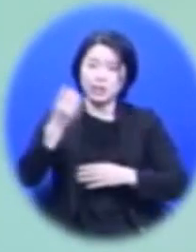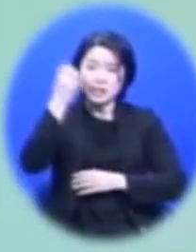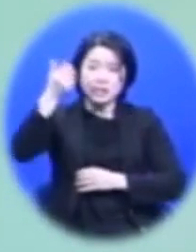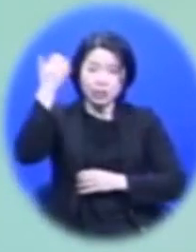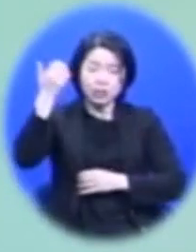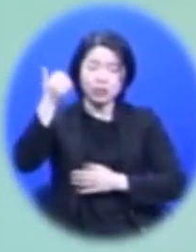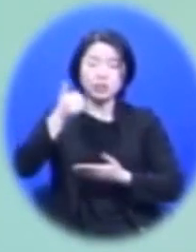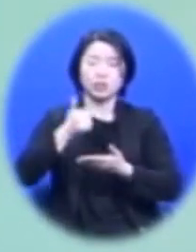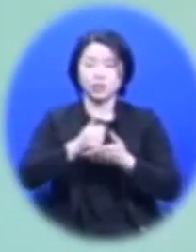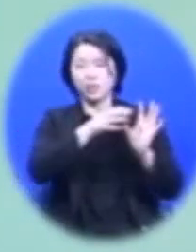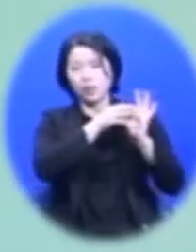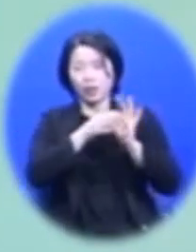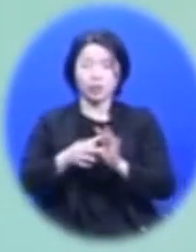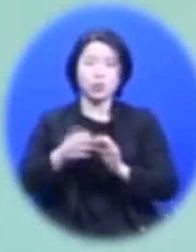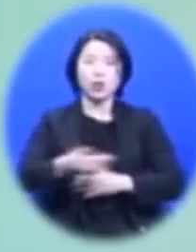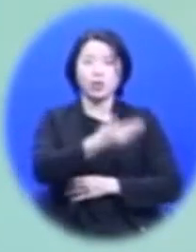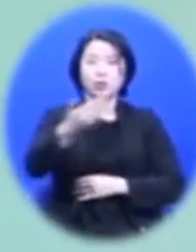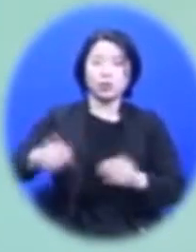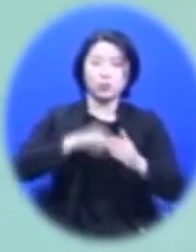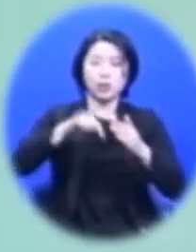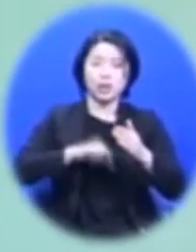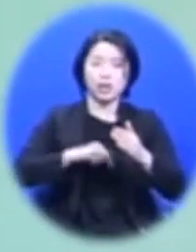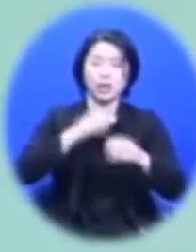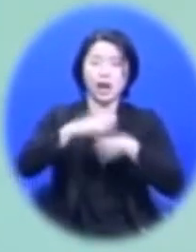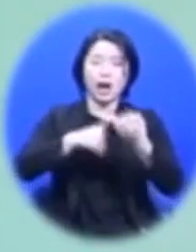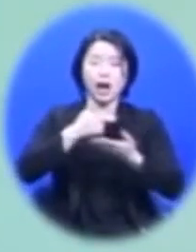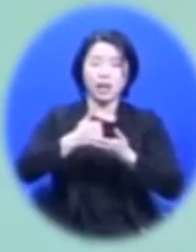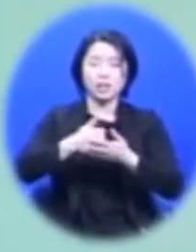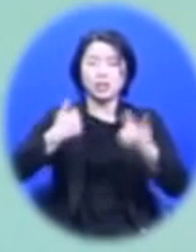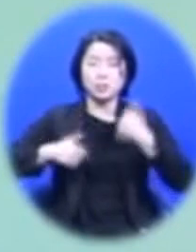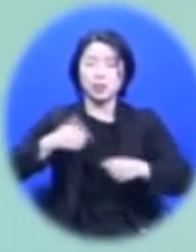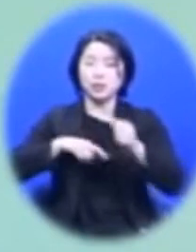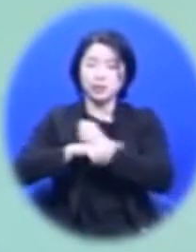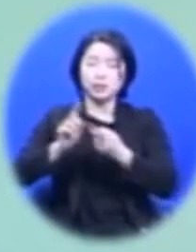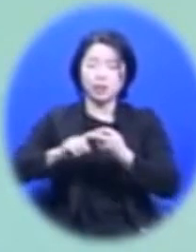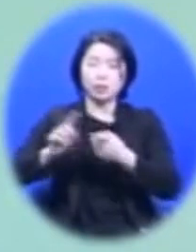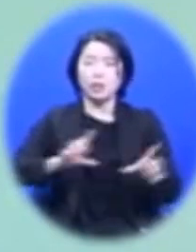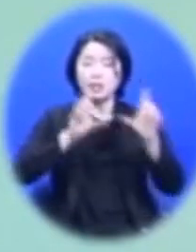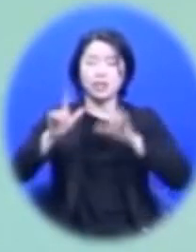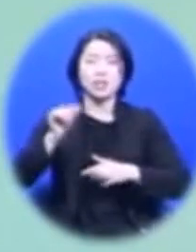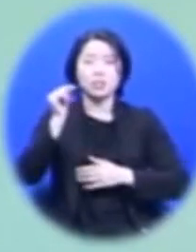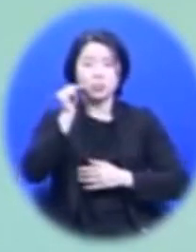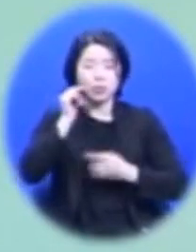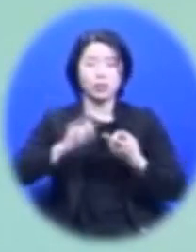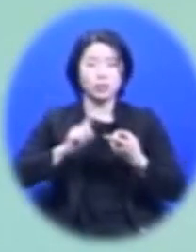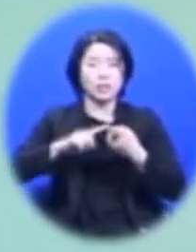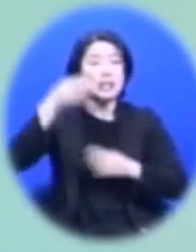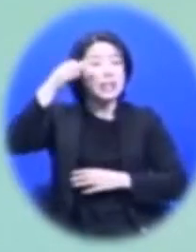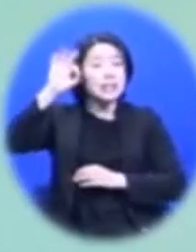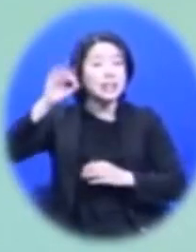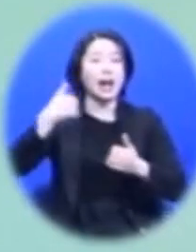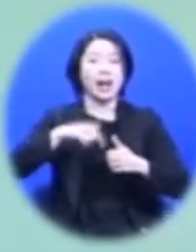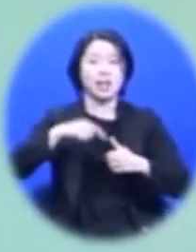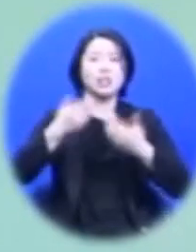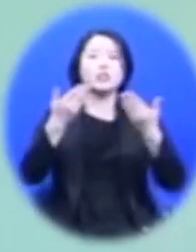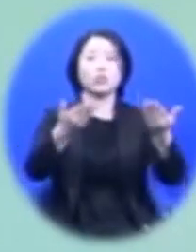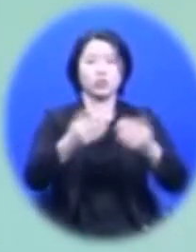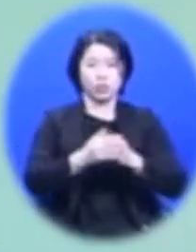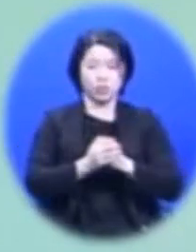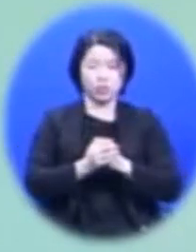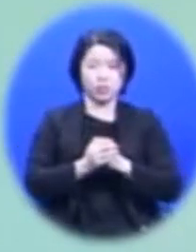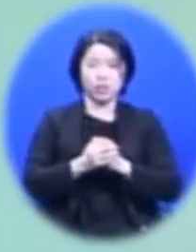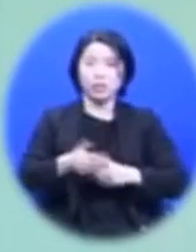계속해서 여러분 안에 하나님 기뻐하는 뜻대로 살지 못하다는 것을 깨우쳐 주시고 계시는